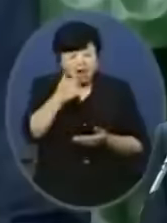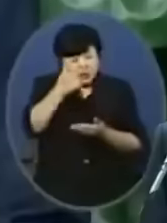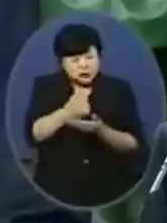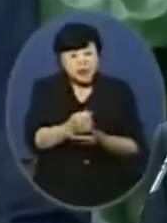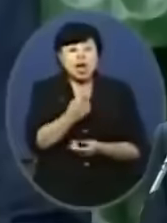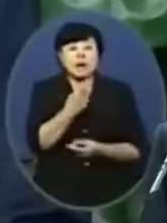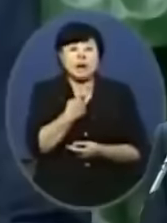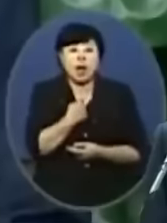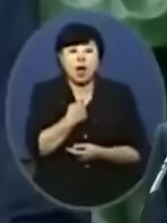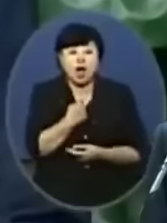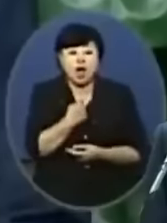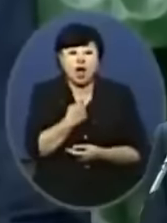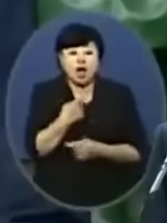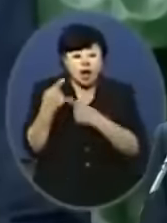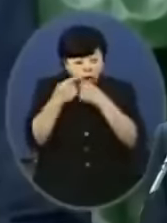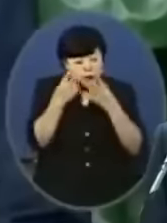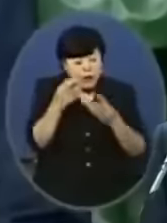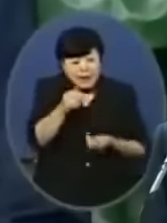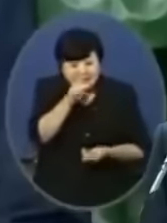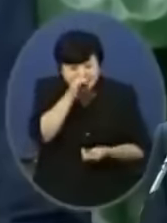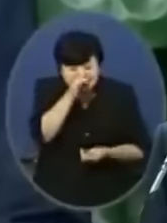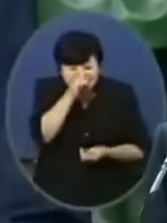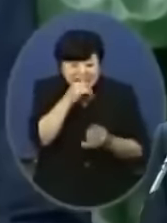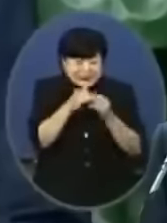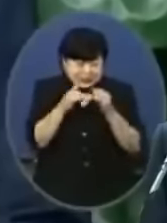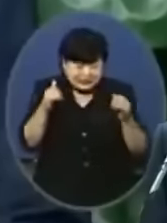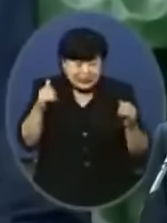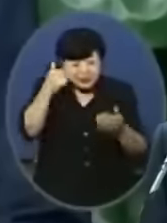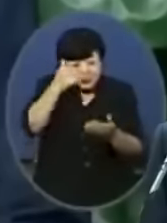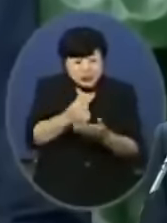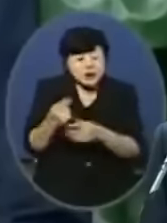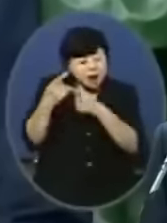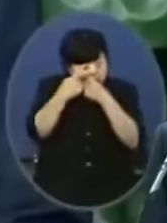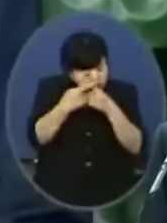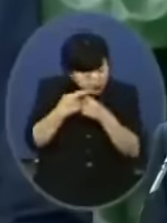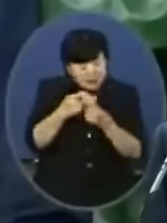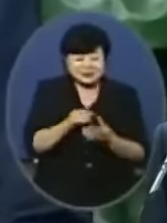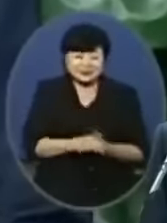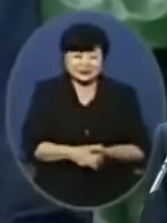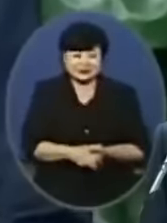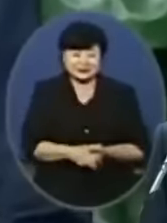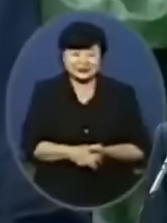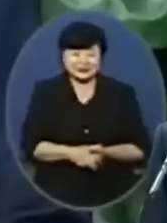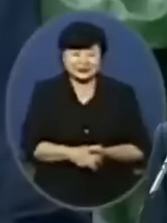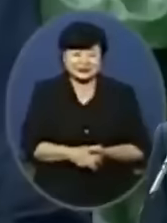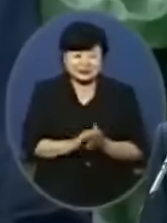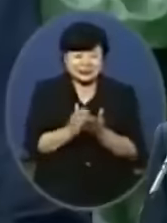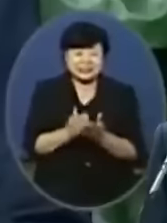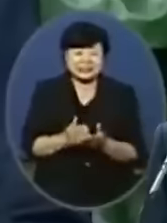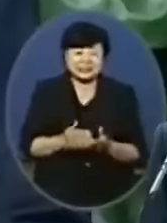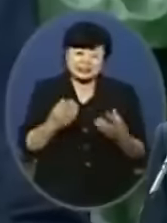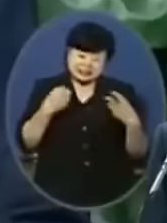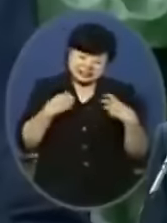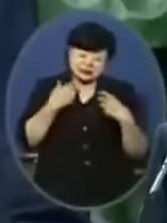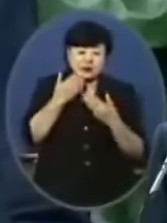죄를 짓고 허물 많은 인생들의 죄와 허물을 친히 책임져